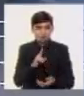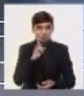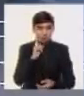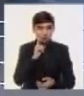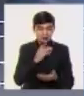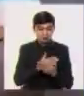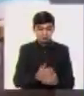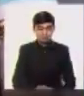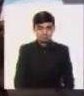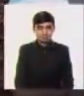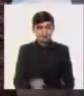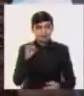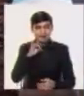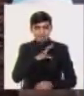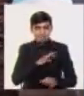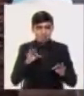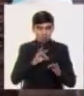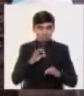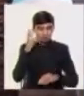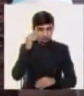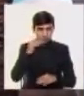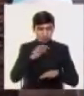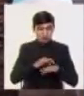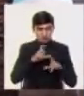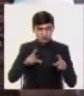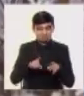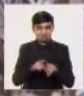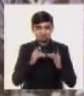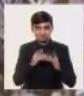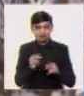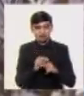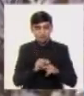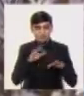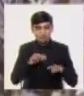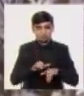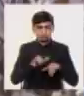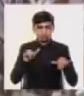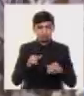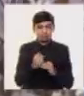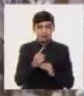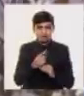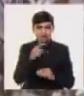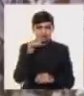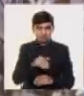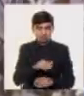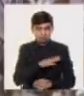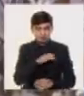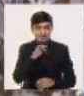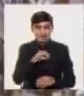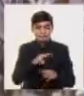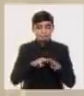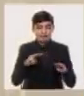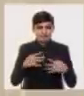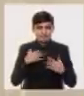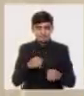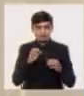зоне. Интересно, что число пациентов на амбулаторном лечении выросло на 11 тысяч, но в Минздраве не